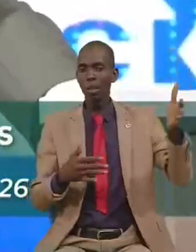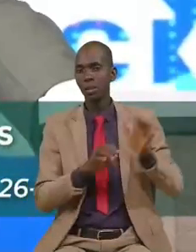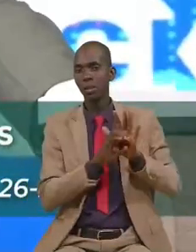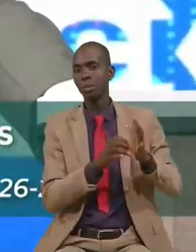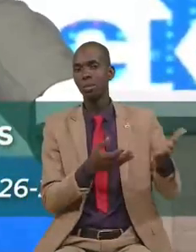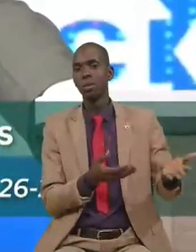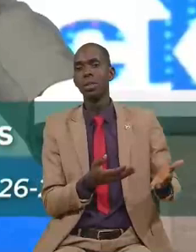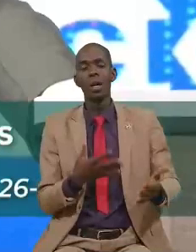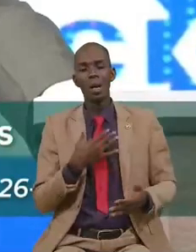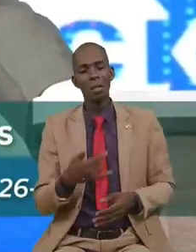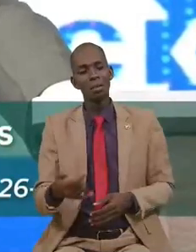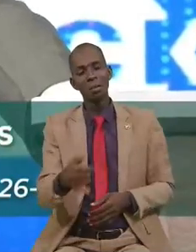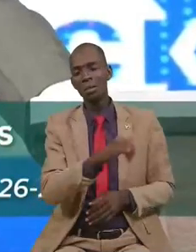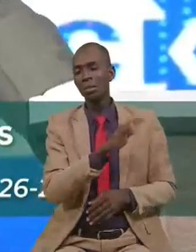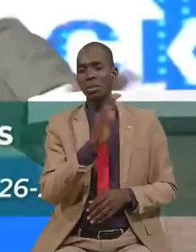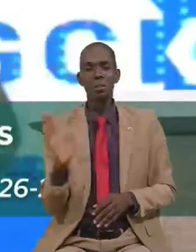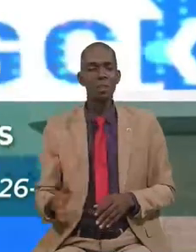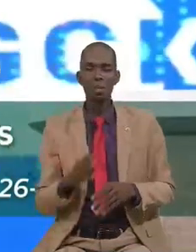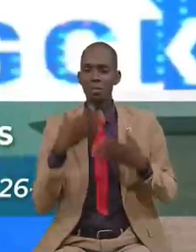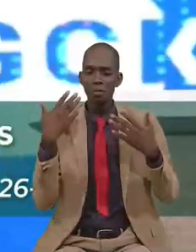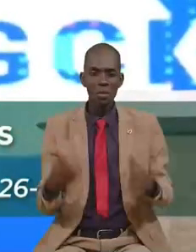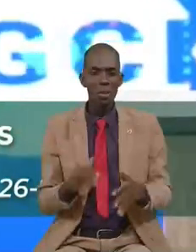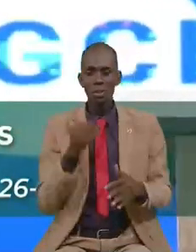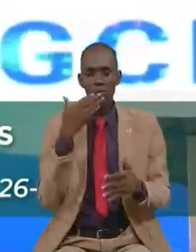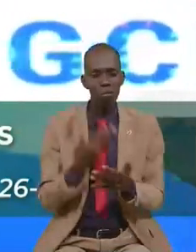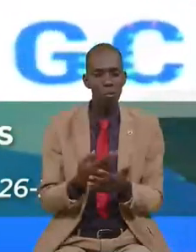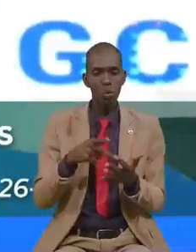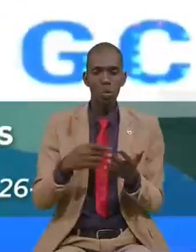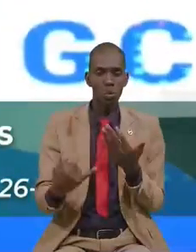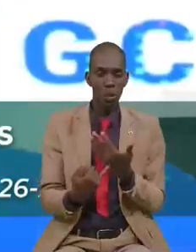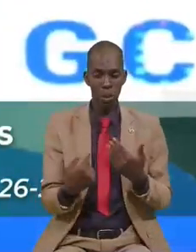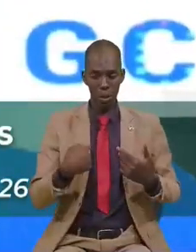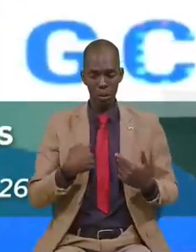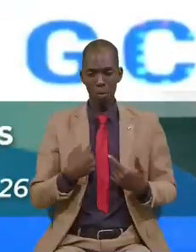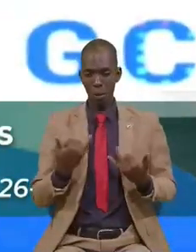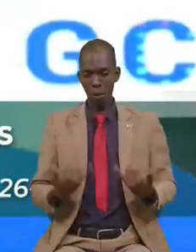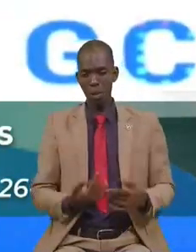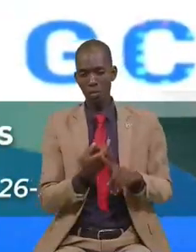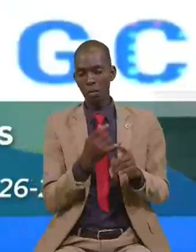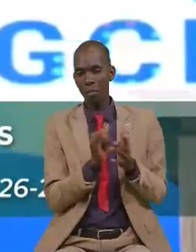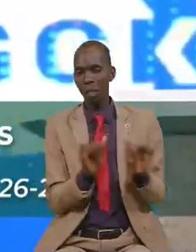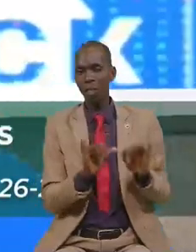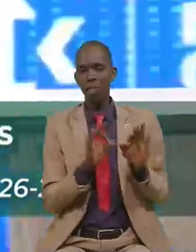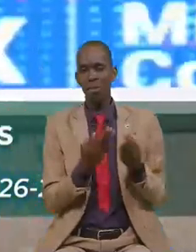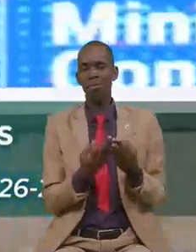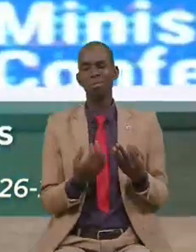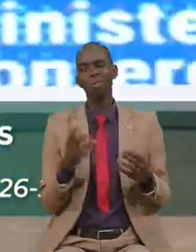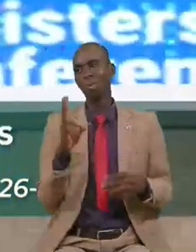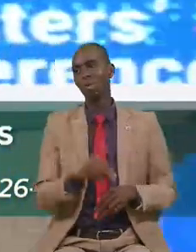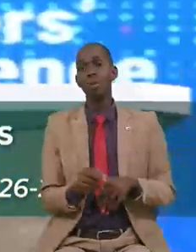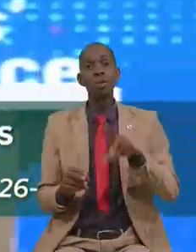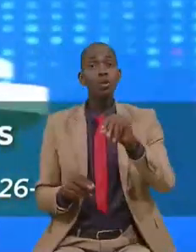Oh, ils n'ont jamais un projet qu'ils ont commencé et moi je suis leur enfant. Non, tu es un enfant de